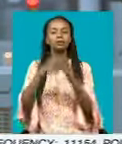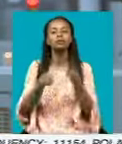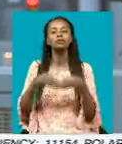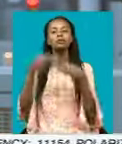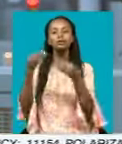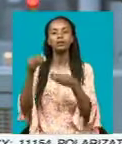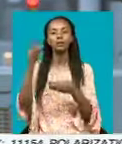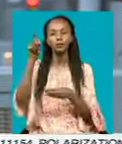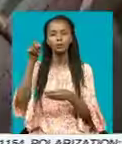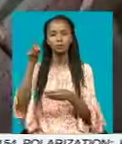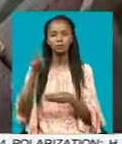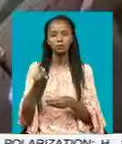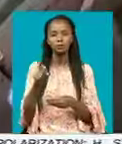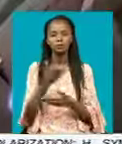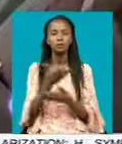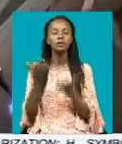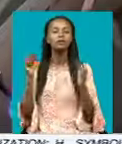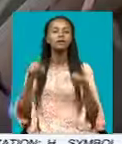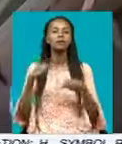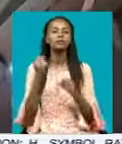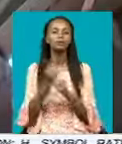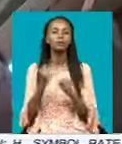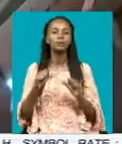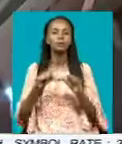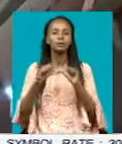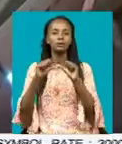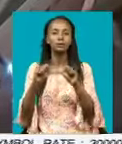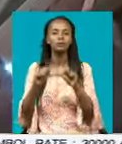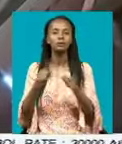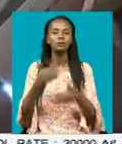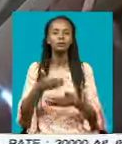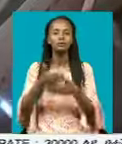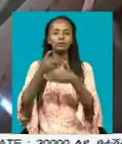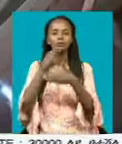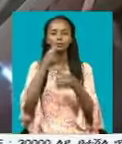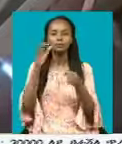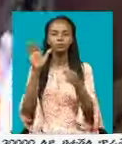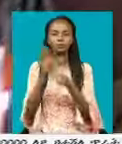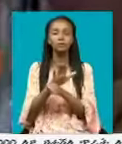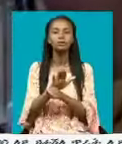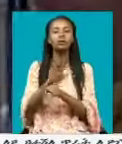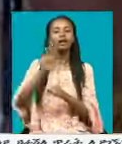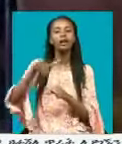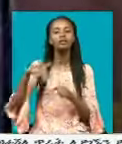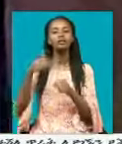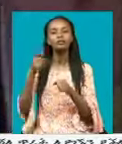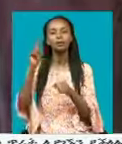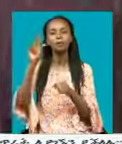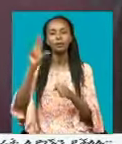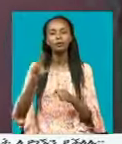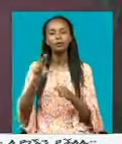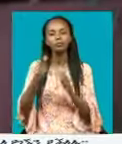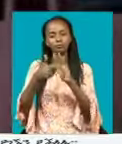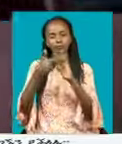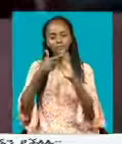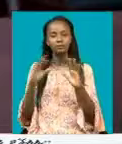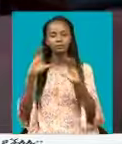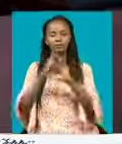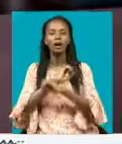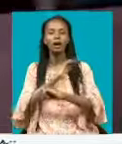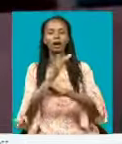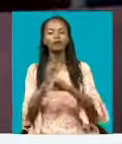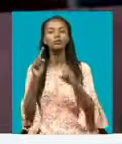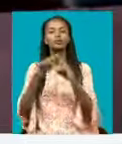የሚገባ ጉዳይ ነው። ዛሬም ስራው ቀጥሏል። ከግድቡ ውሃ ሙሌት ጎን ለጎንም ቀሪ ተርባይኖችን በየተራ በማጠናቀቅ ኃይል